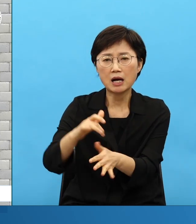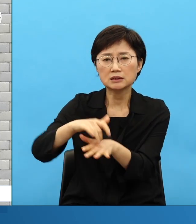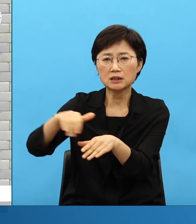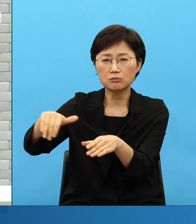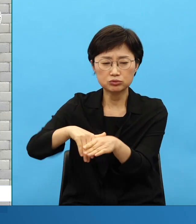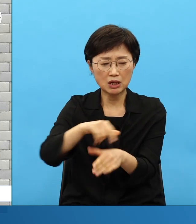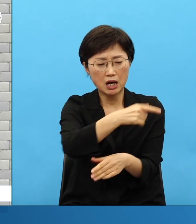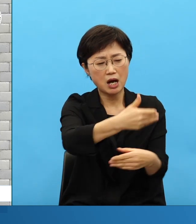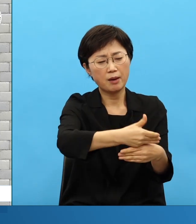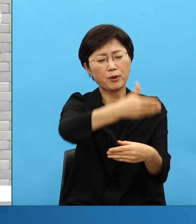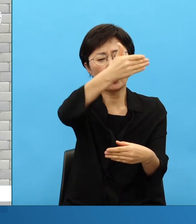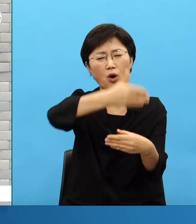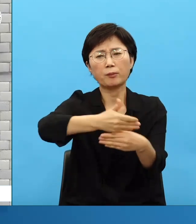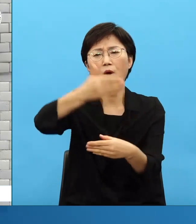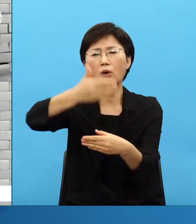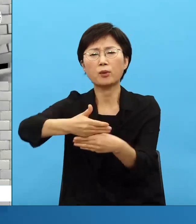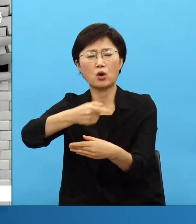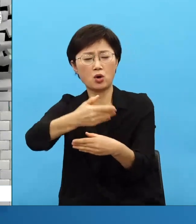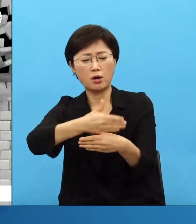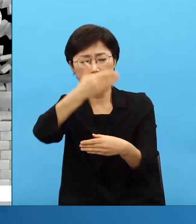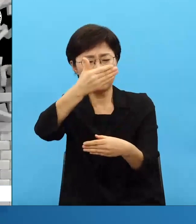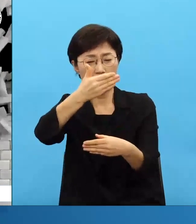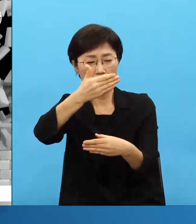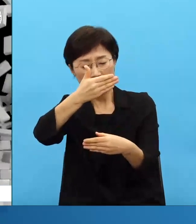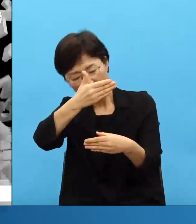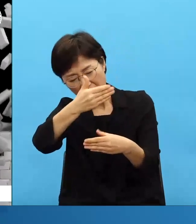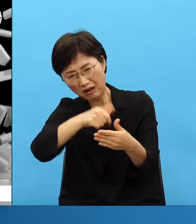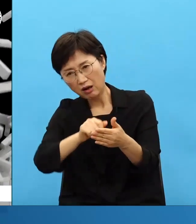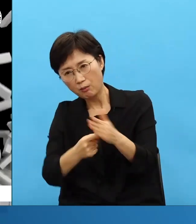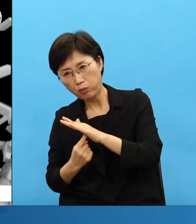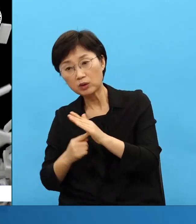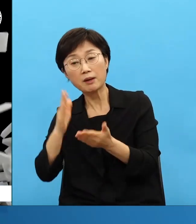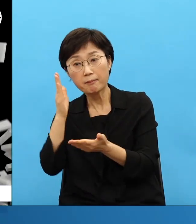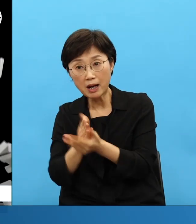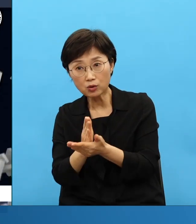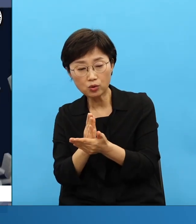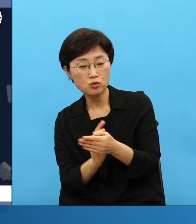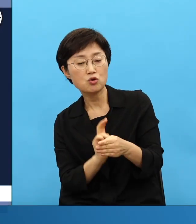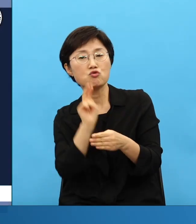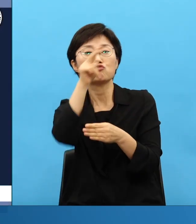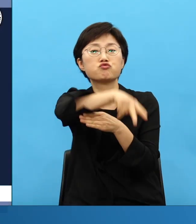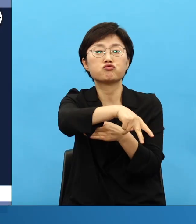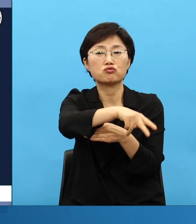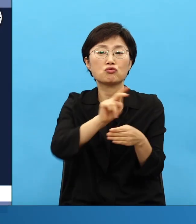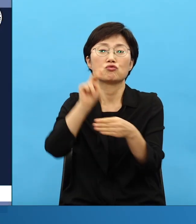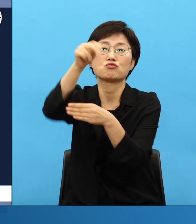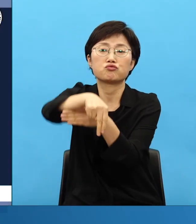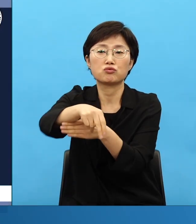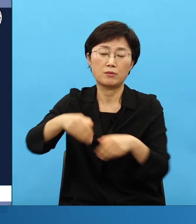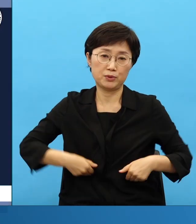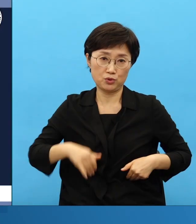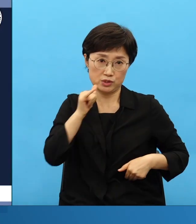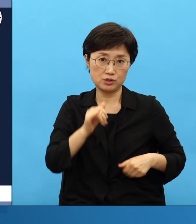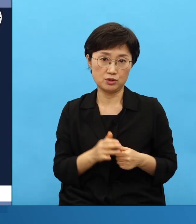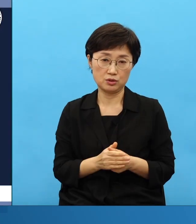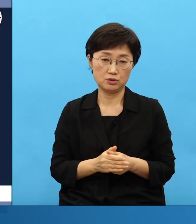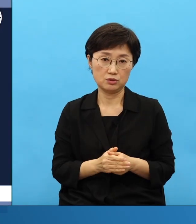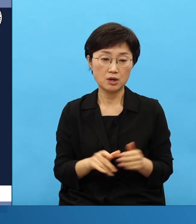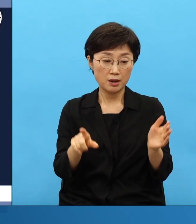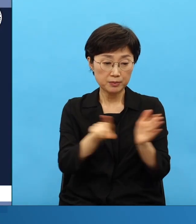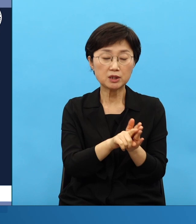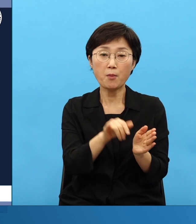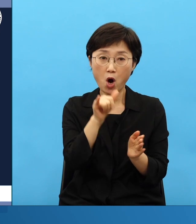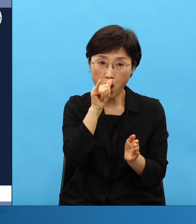놓여 있는데 이 벽을 넘어서는 답이 바로 믿음이라고 말했습니다. 특히 믿을 때 성경 전체